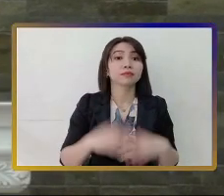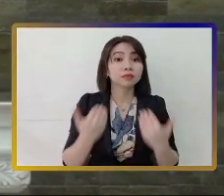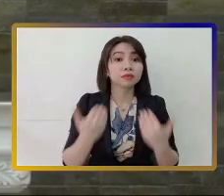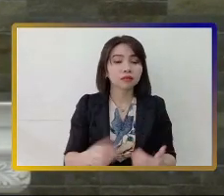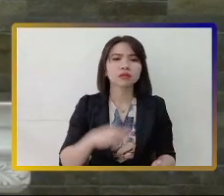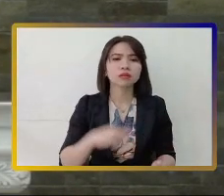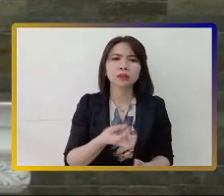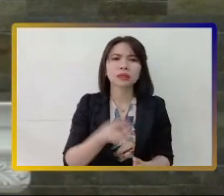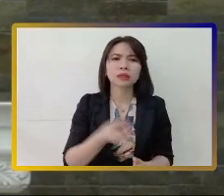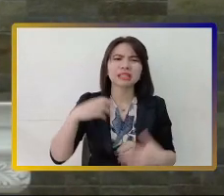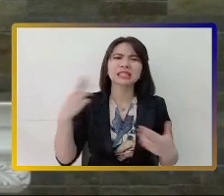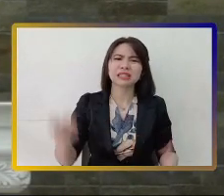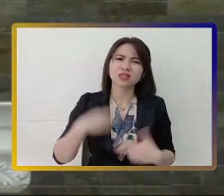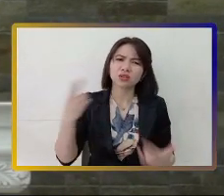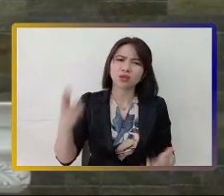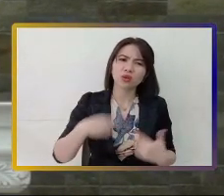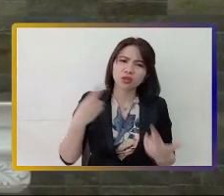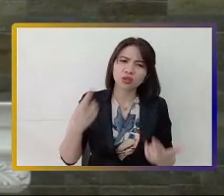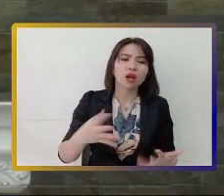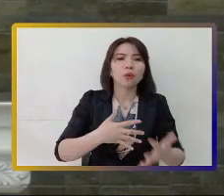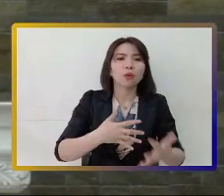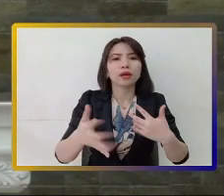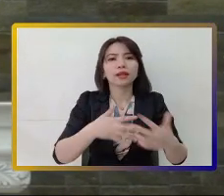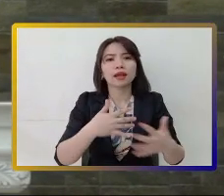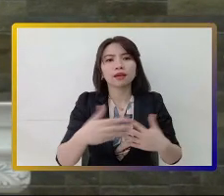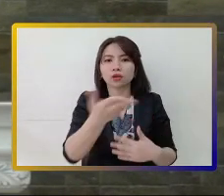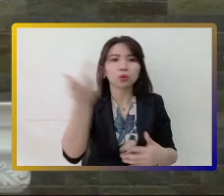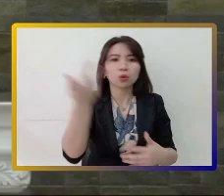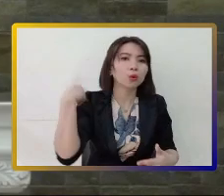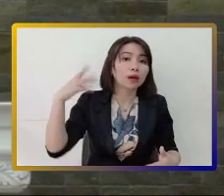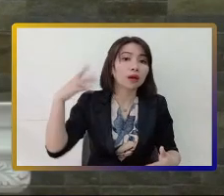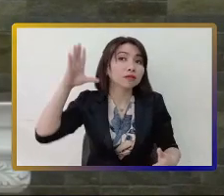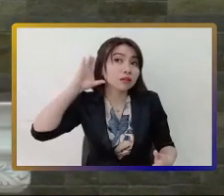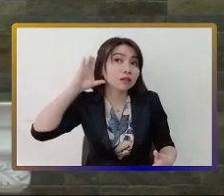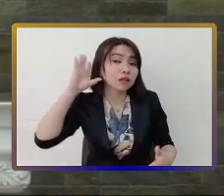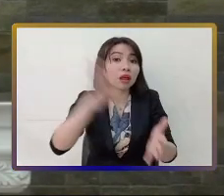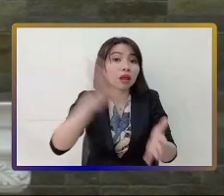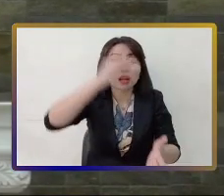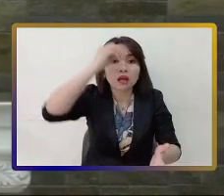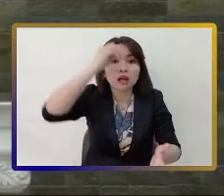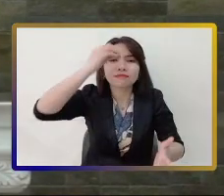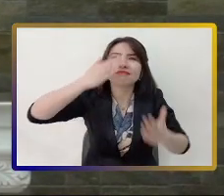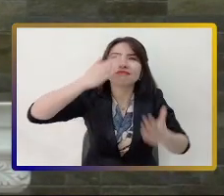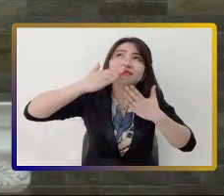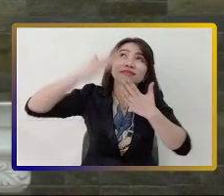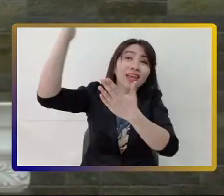Ngayon, ano mang narinig mo, magpasalamat ka sa Panginoon sapagkat narinig mo.